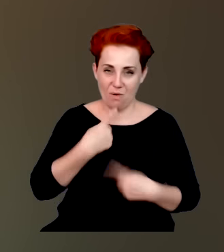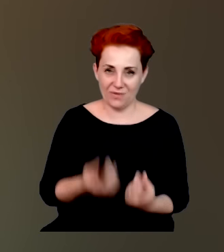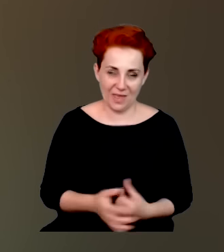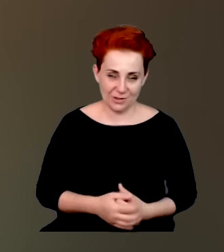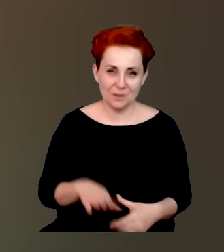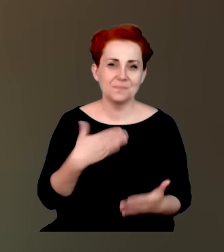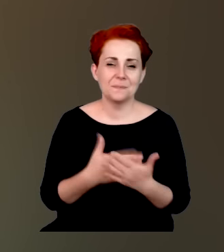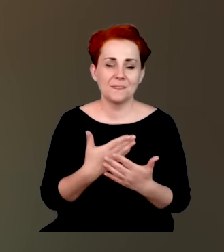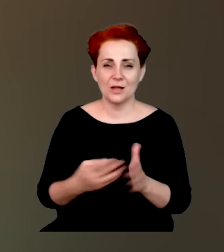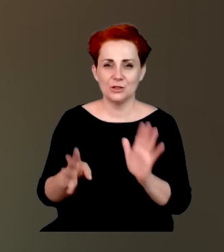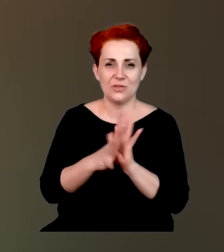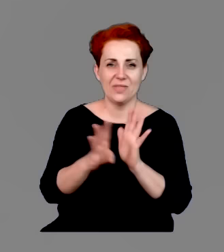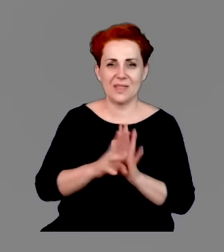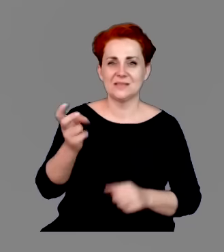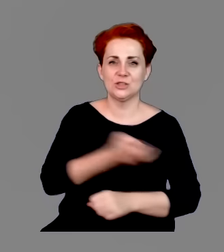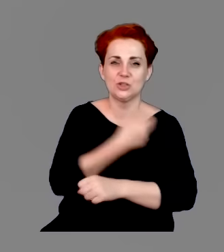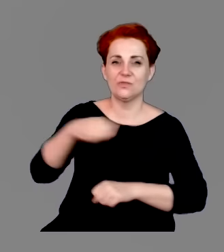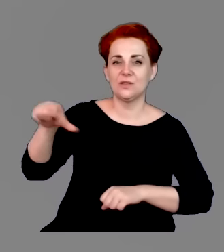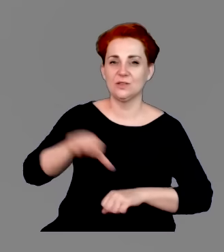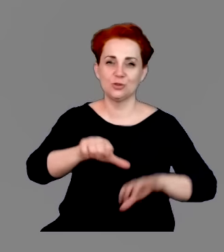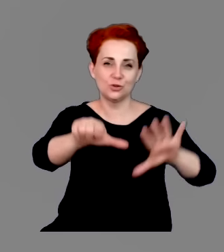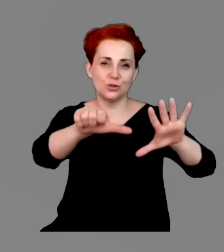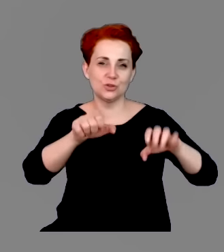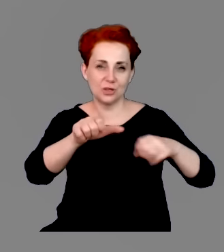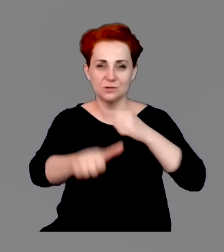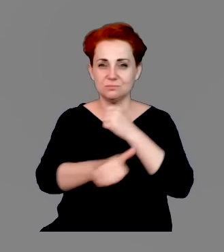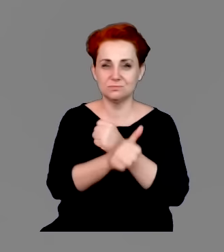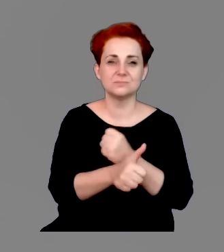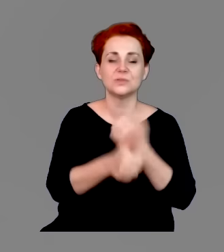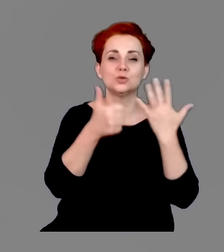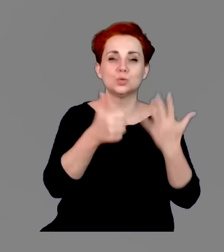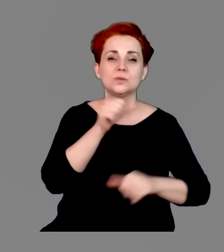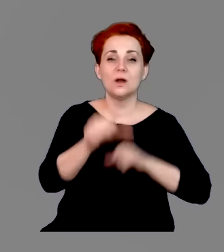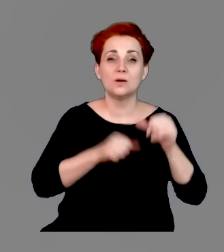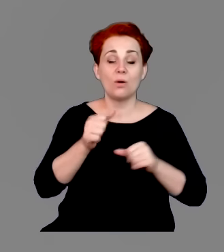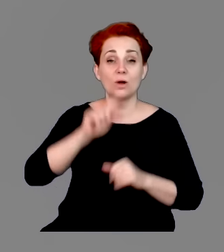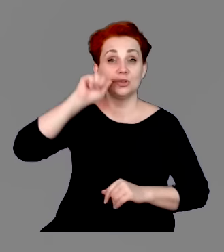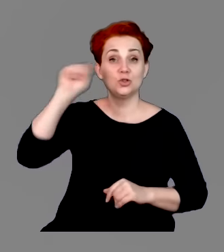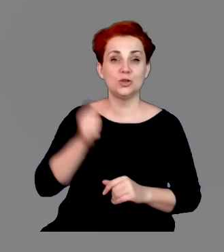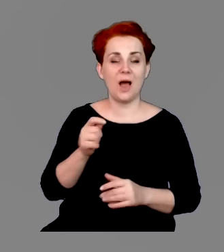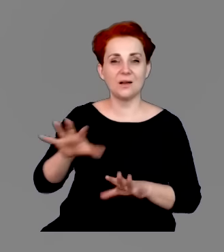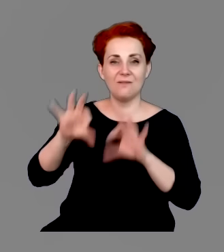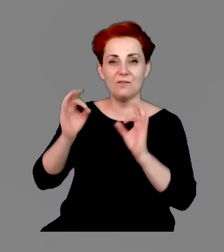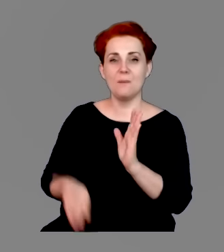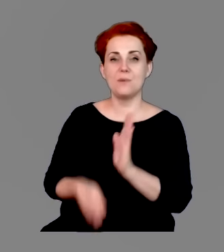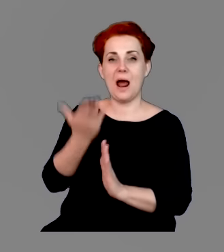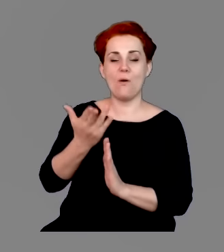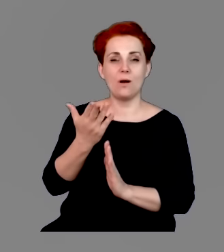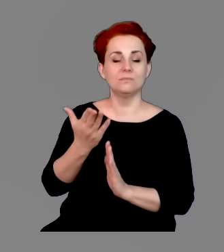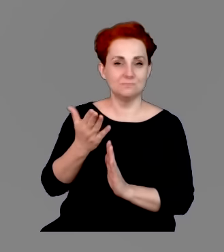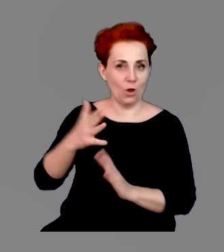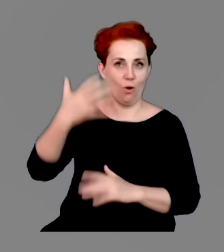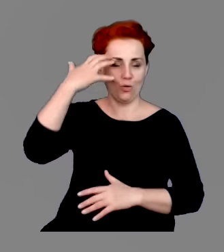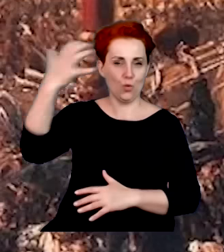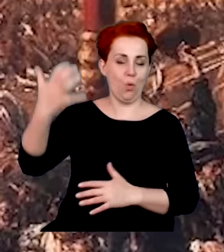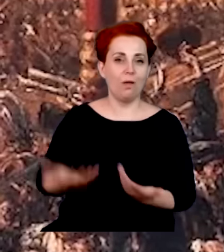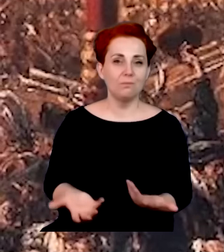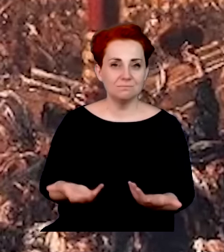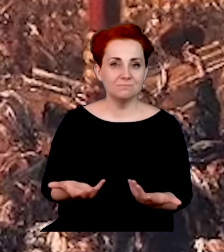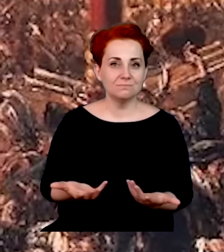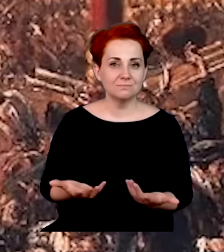zatem 19 czerwca 1669 roku szlachta wybrała Michała Korybuta Wiśniowieckiego królem? Czy